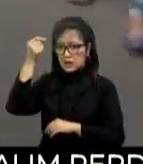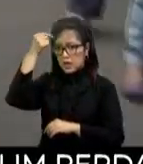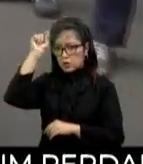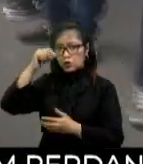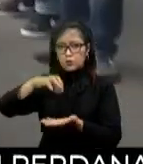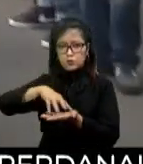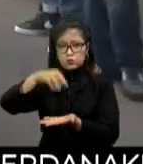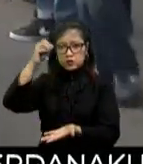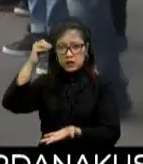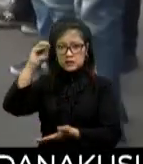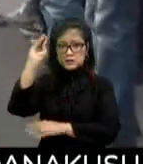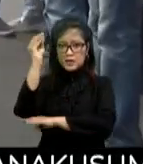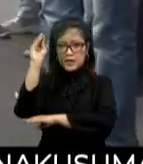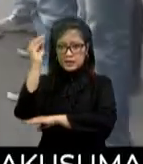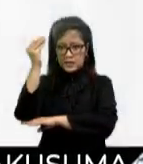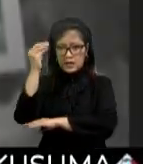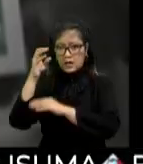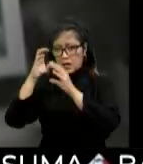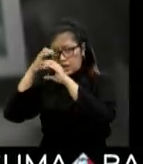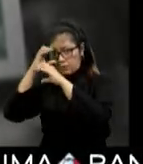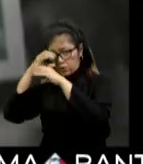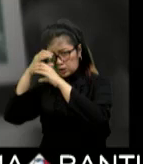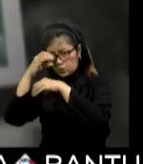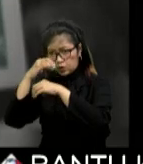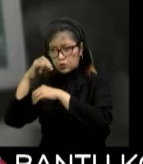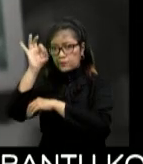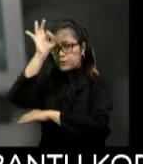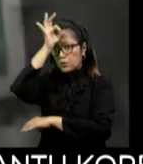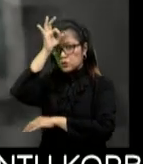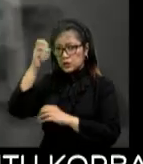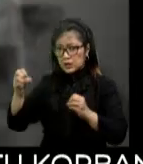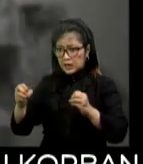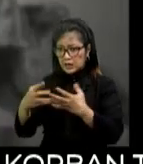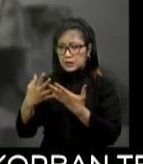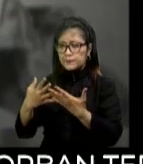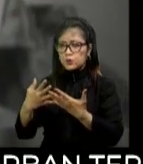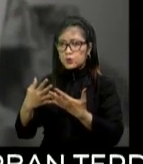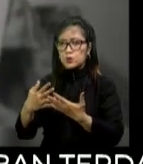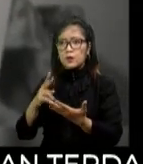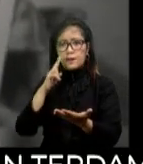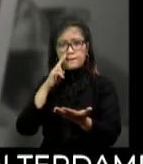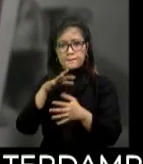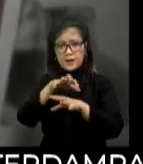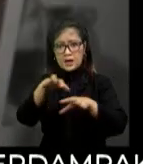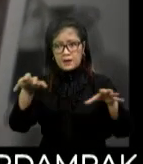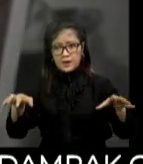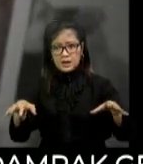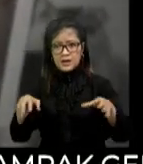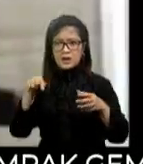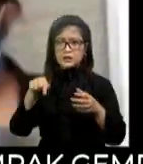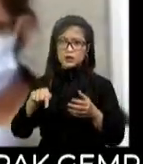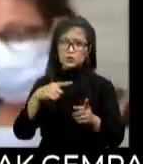hasil pemeriksaan laboratorium polisi menyimpulkan barang bukti dan hasil tes urine ngeja Smith positif narkotika jenis golongan